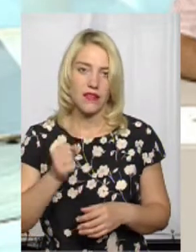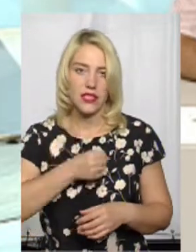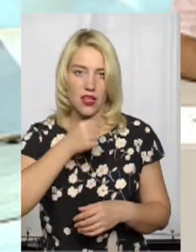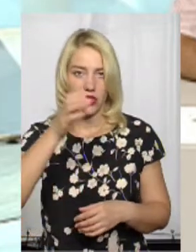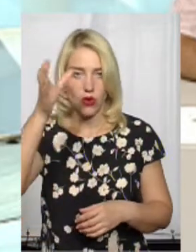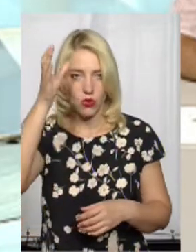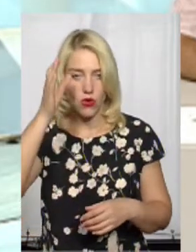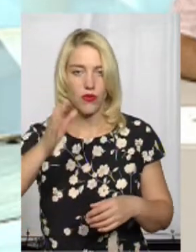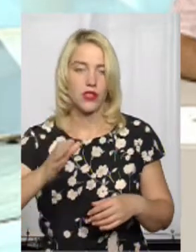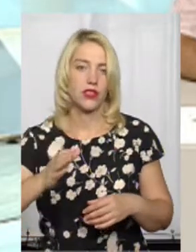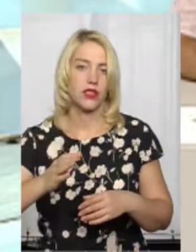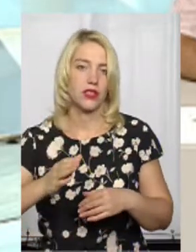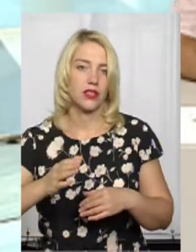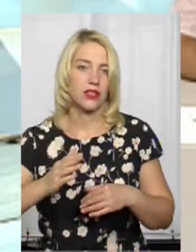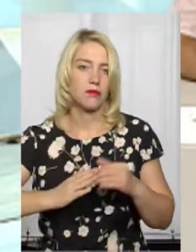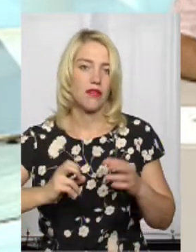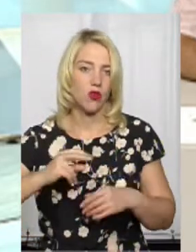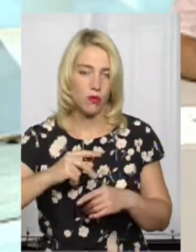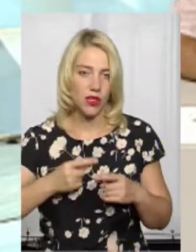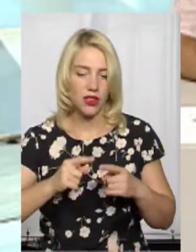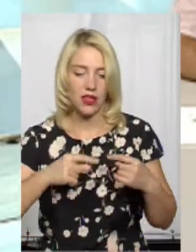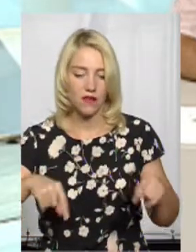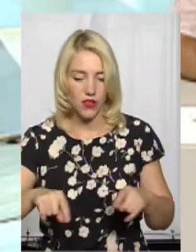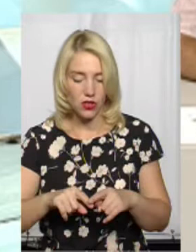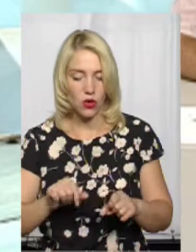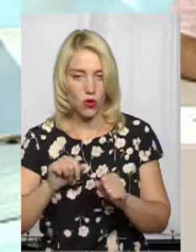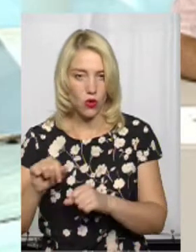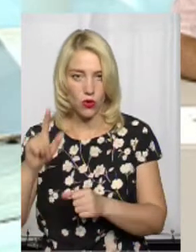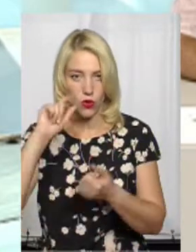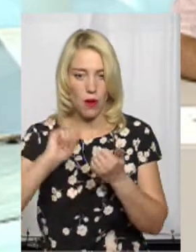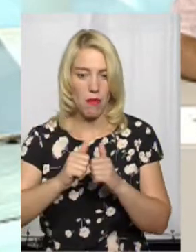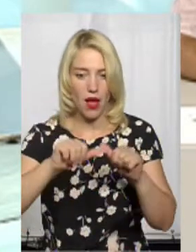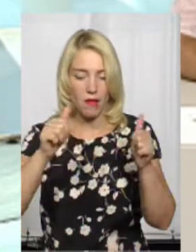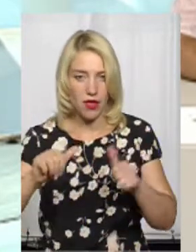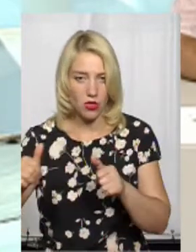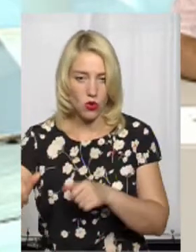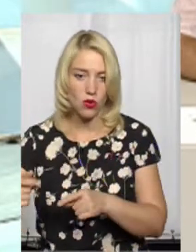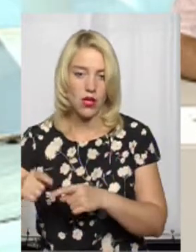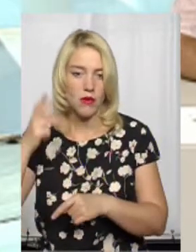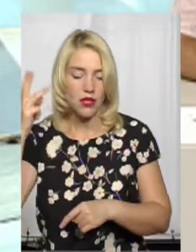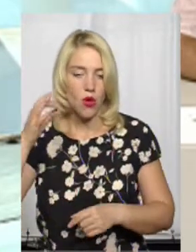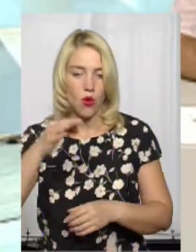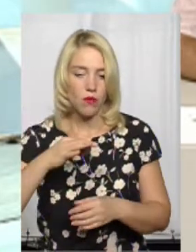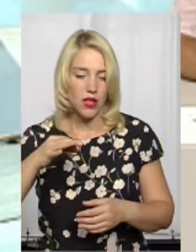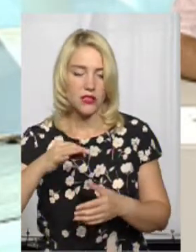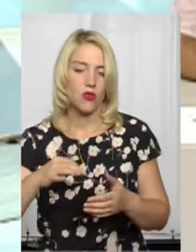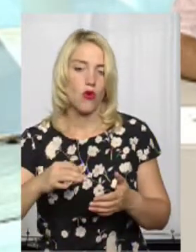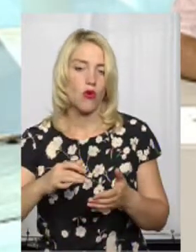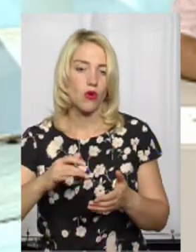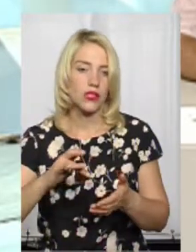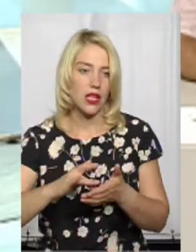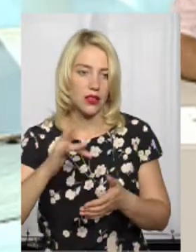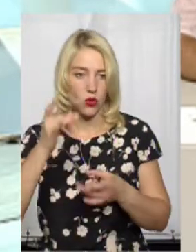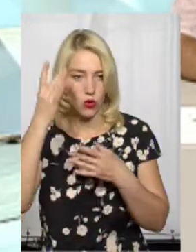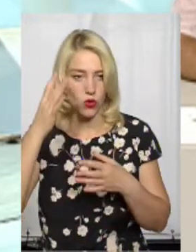Старший науковий співробітник відділу охорони пам'яток Хмельницького обласного науково-методичного центру культури і